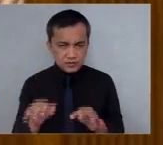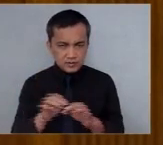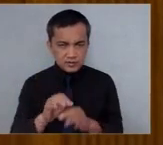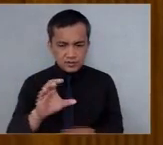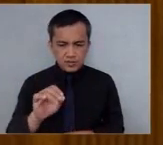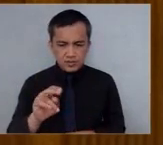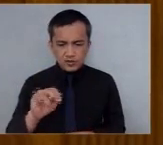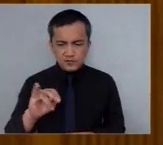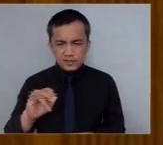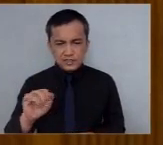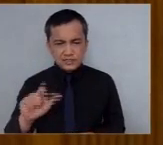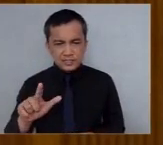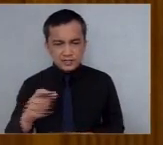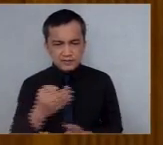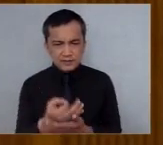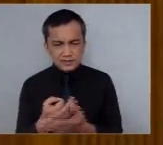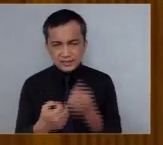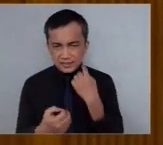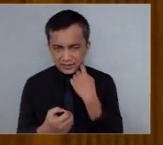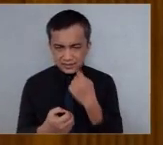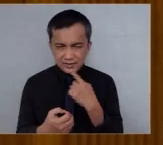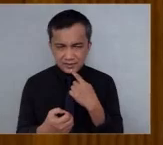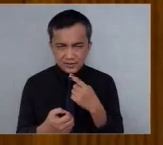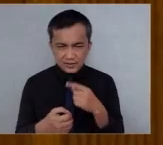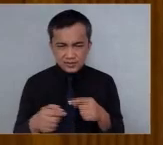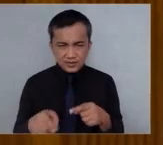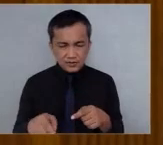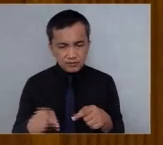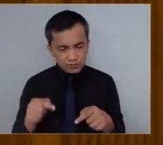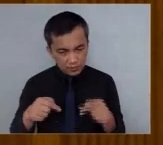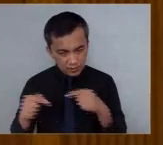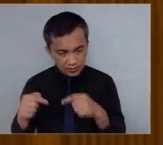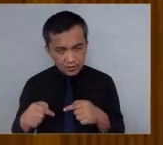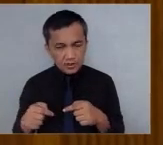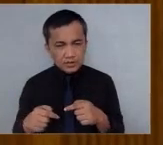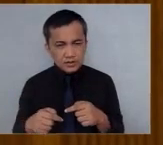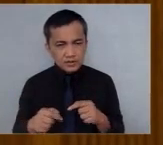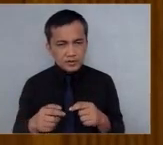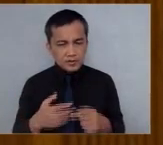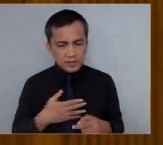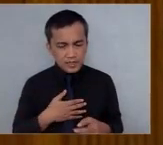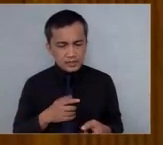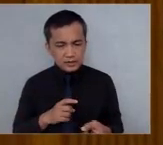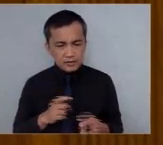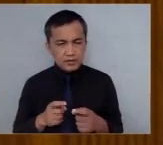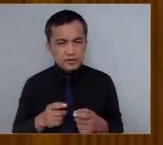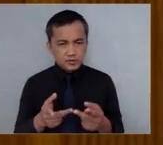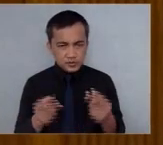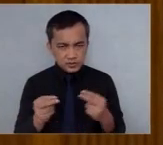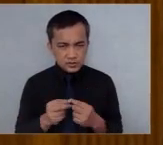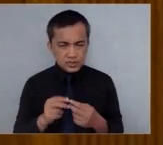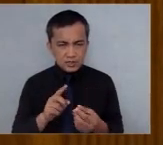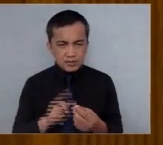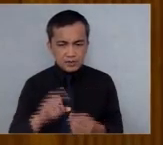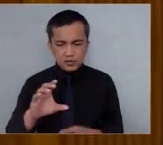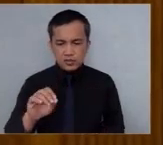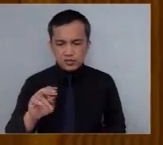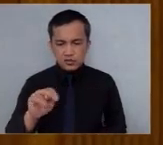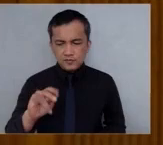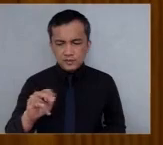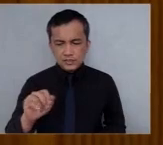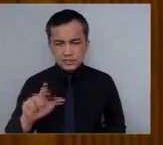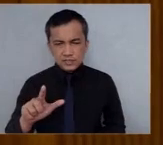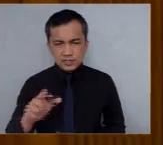funds. Kaya nga kanina, I won't retract, Mr. Speaker, my position regarding the confidential funds ng ilang